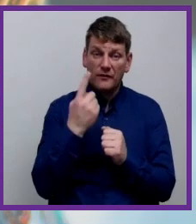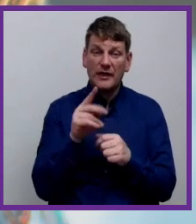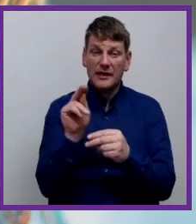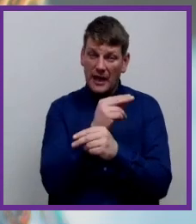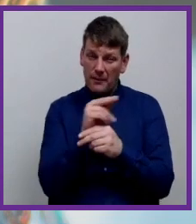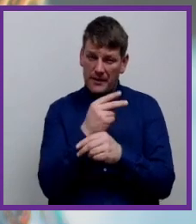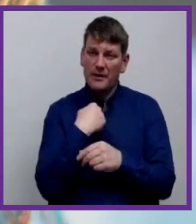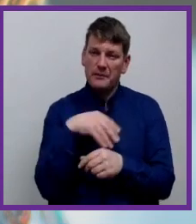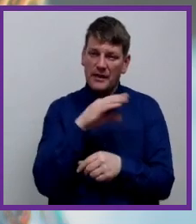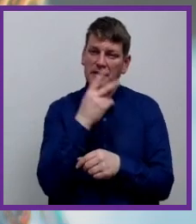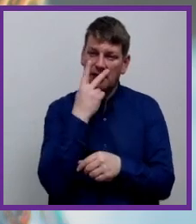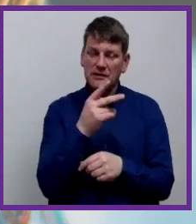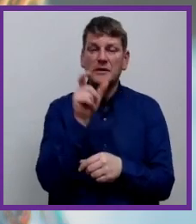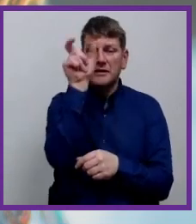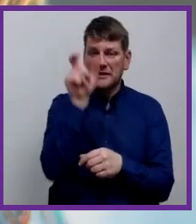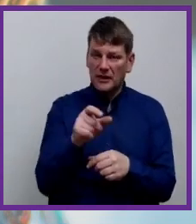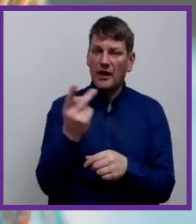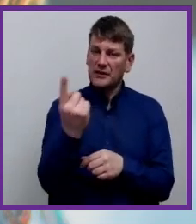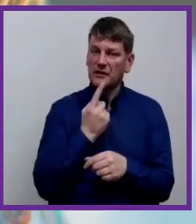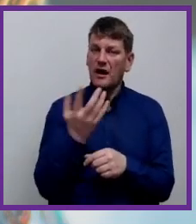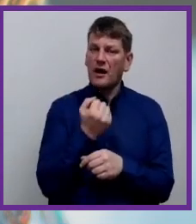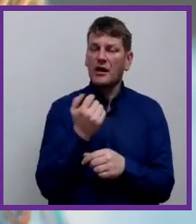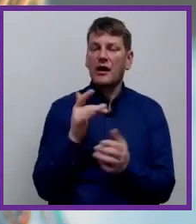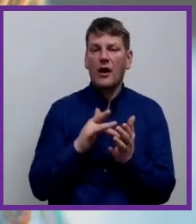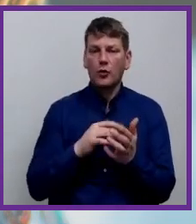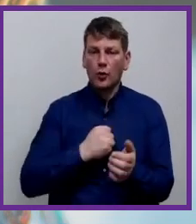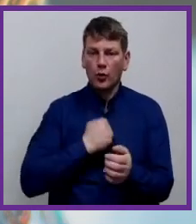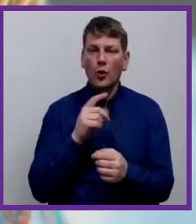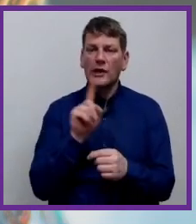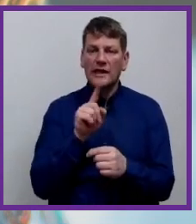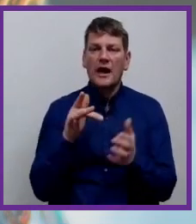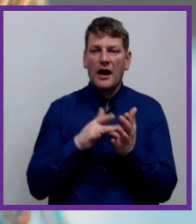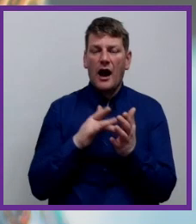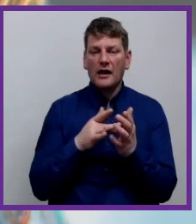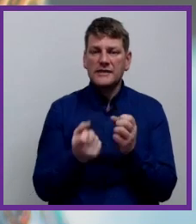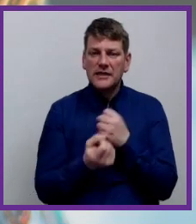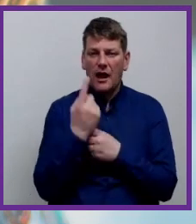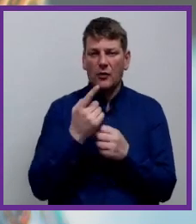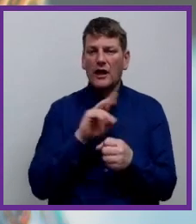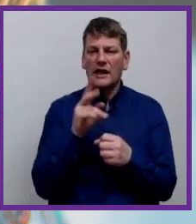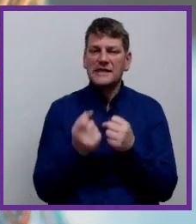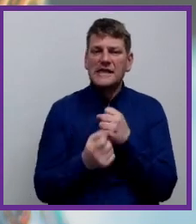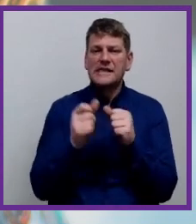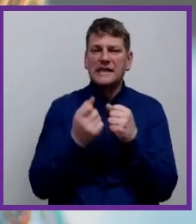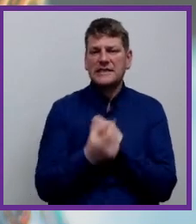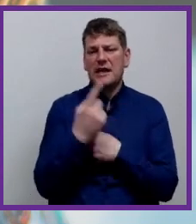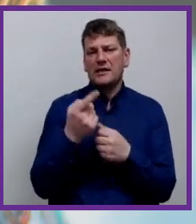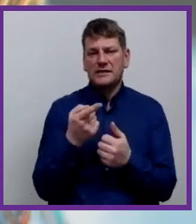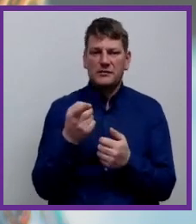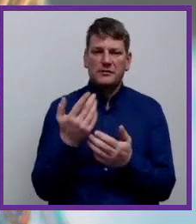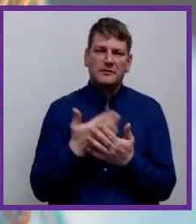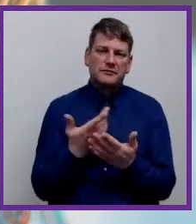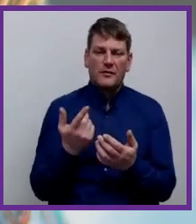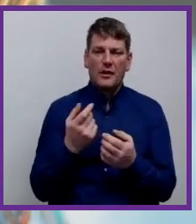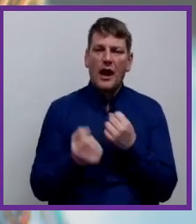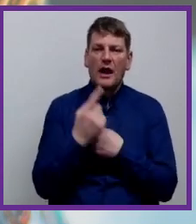redzam to, ka cilvēks atnāk ar kādu grūtību un ir kāds stimuls, kas ir izraisījis kaut kādu reakciju, piemēram, radīs trauksmi,